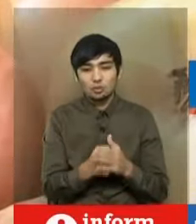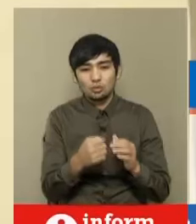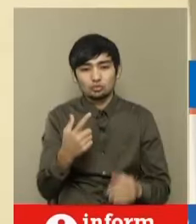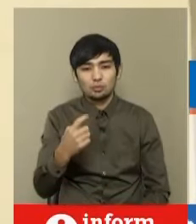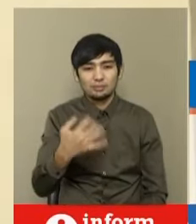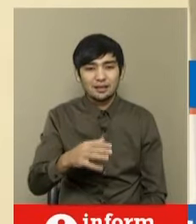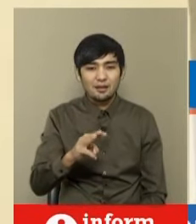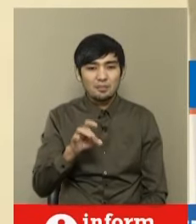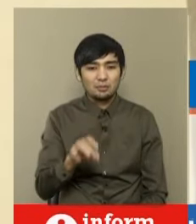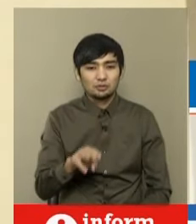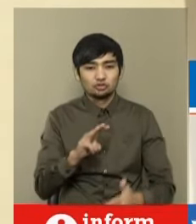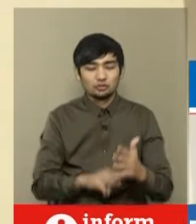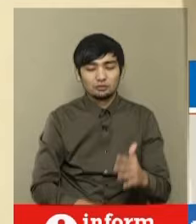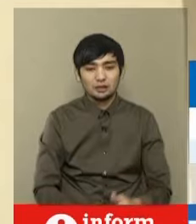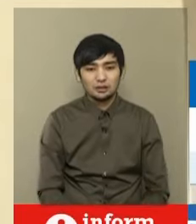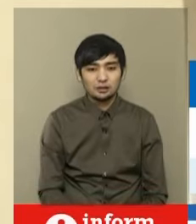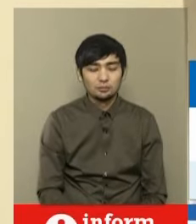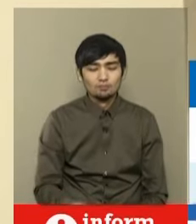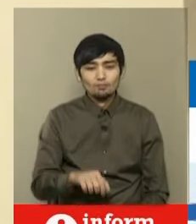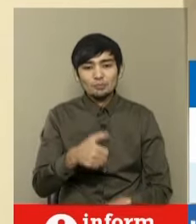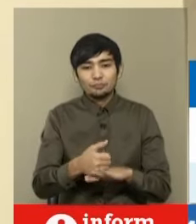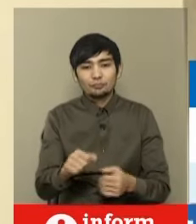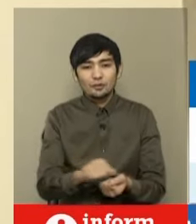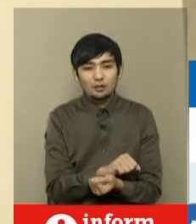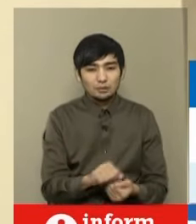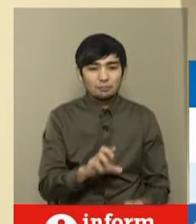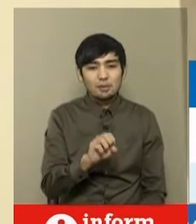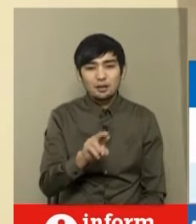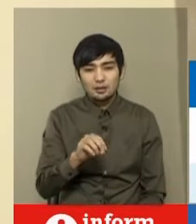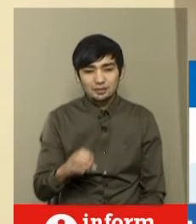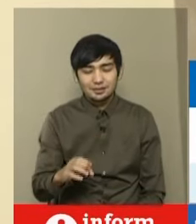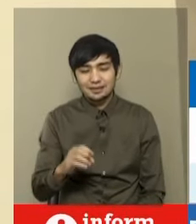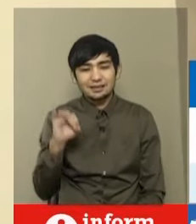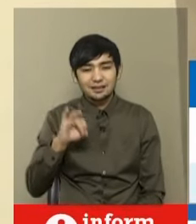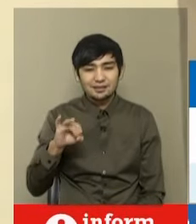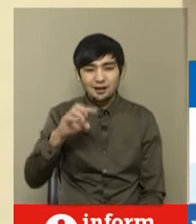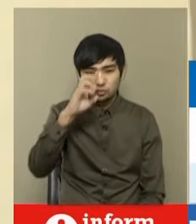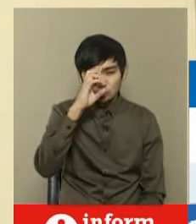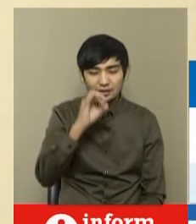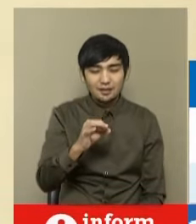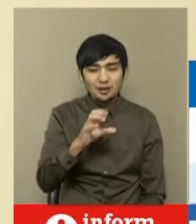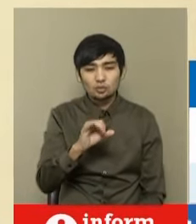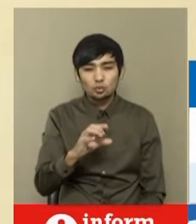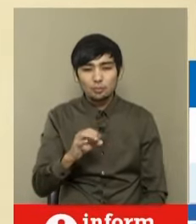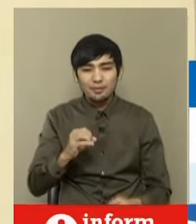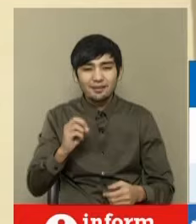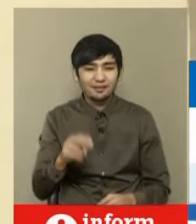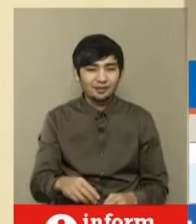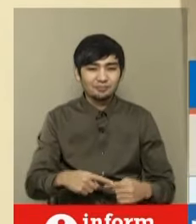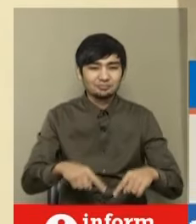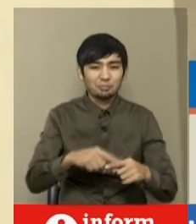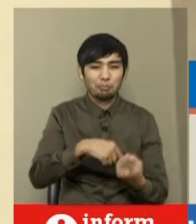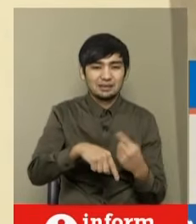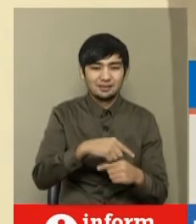МРП важно чтобы данный документ обеспечил баланс интересов государства и субъектов предпринимательства так как данный